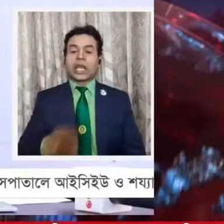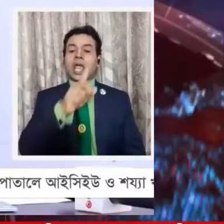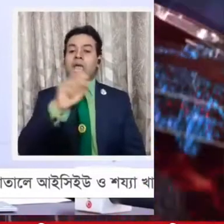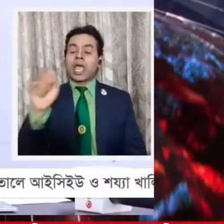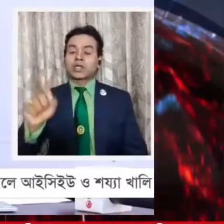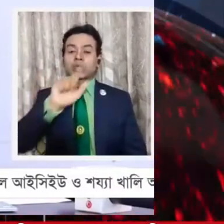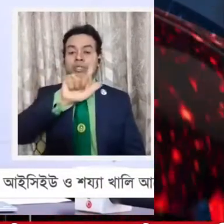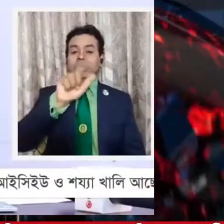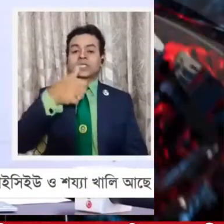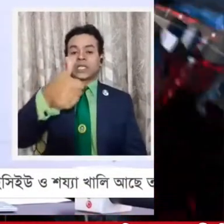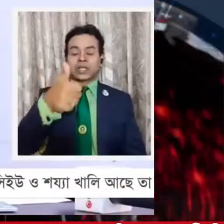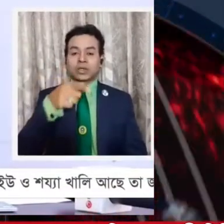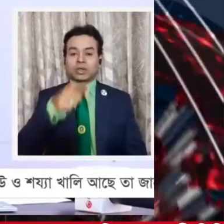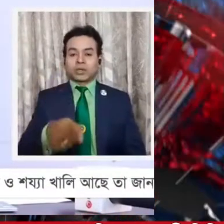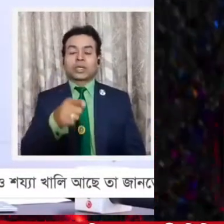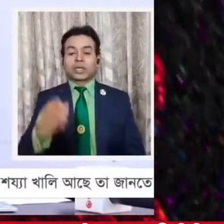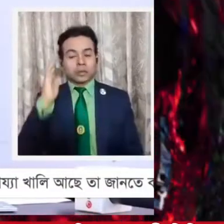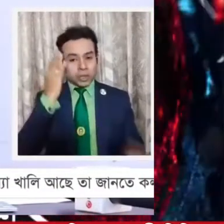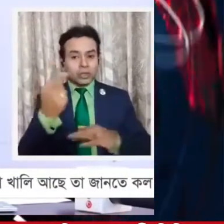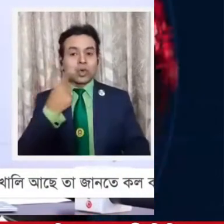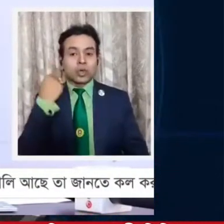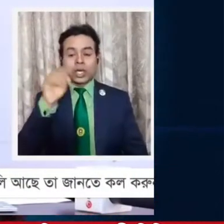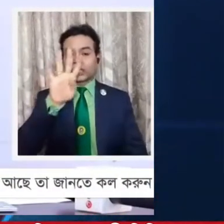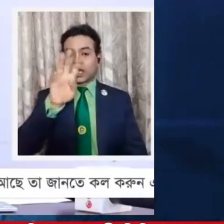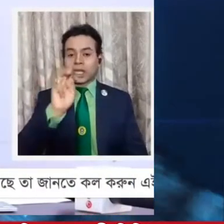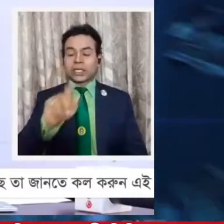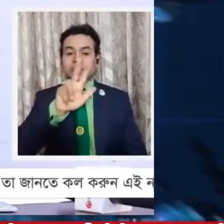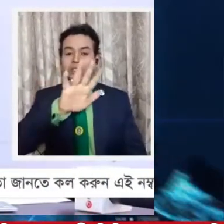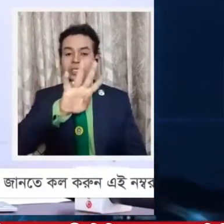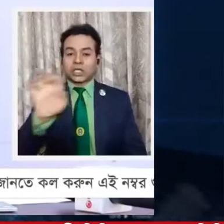1,66,735 জন। এ পর্যন্ত বিশ্বে শনাক্ত